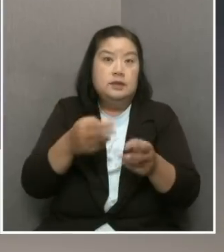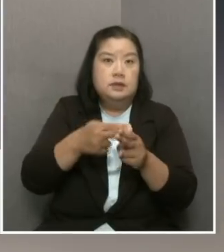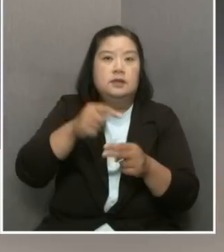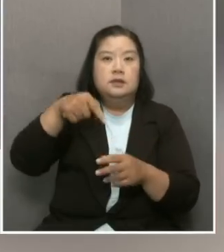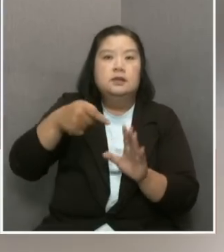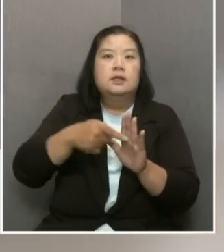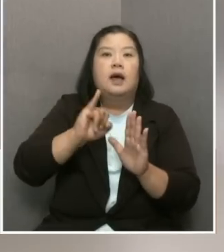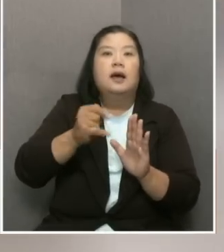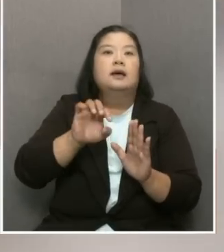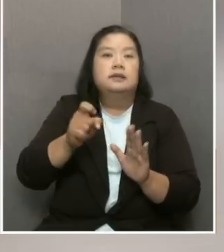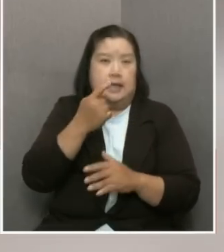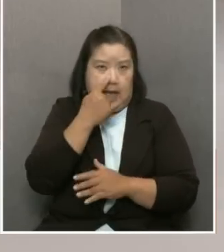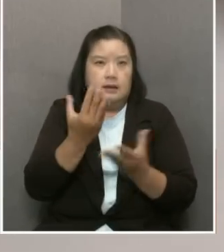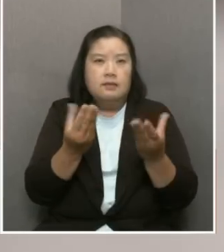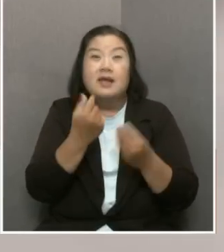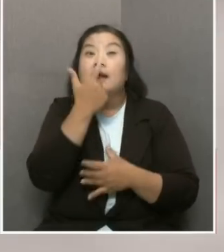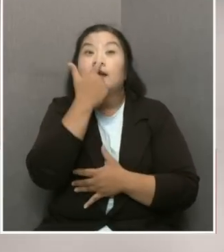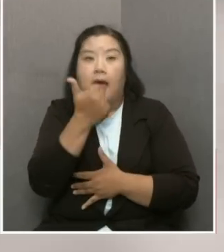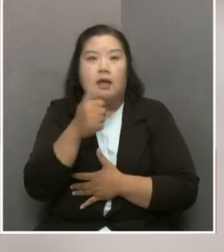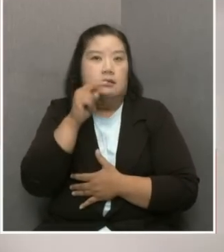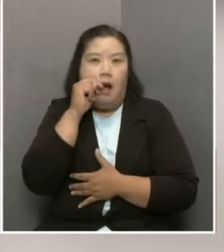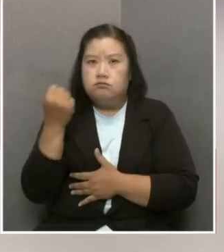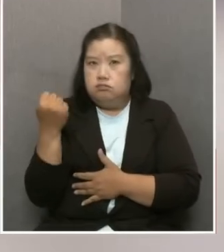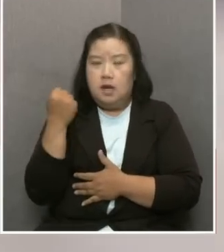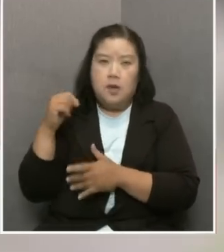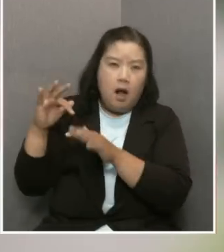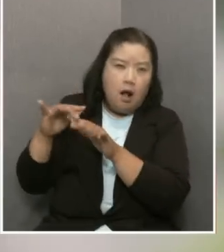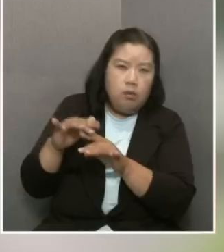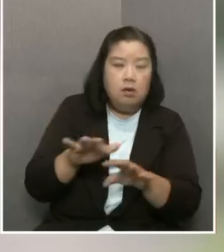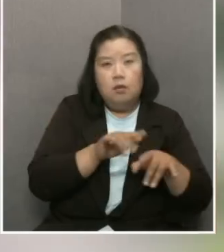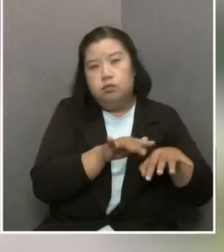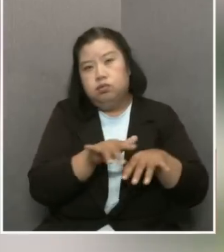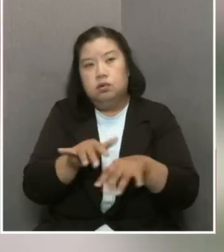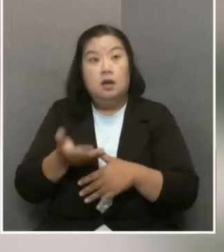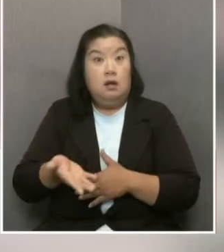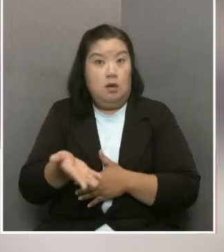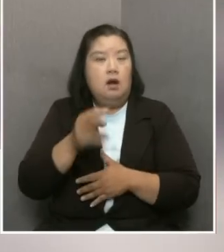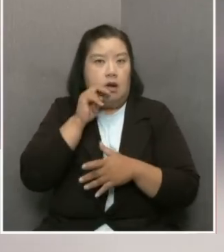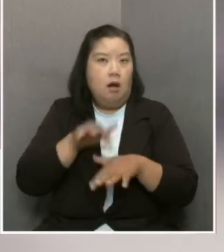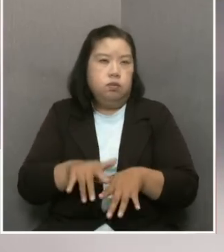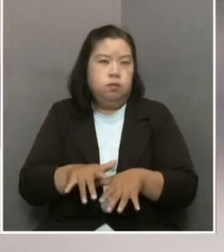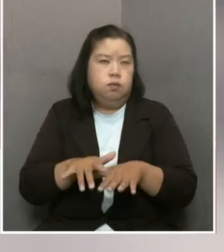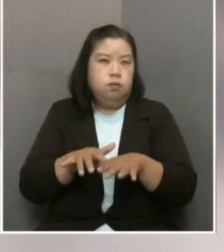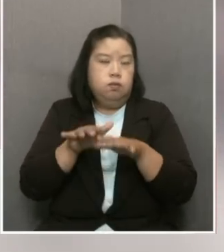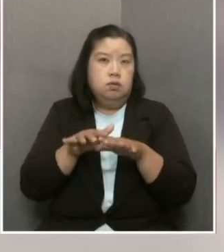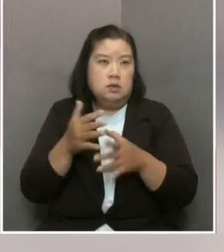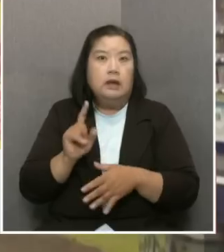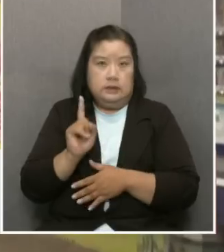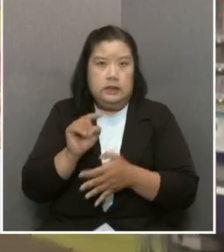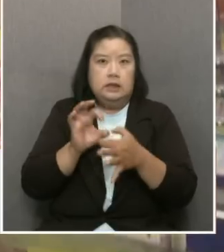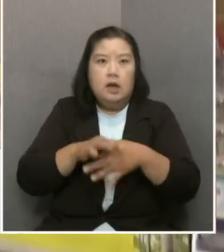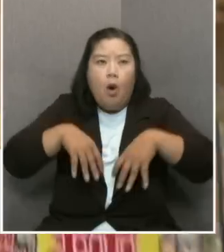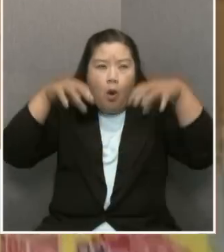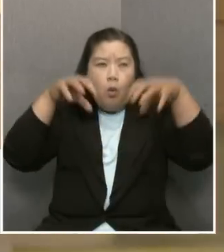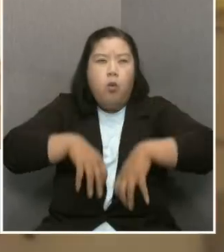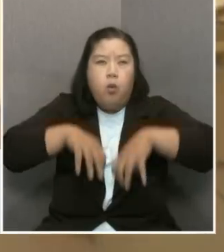ข้นเป็นสีโคลนค่ะไหลเชี่ยวรุนแรงระดับน้ำในแม่น้ำซาจิเพิ่มสูงเกือบล้นฝั่งค่ะหลังจากเกิดฝนตกหนักมาก